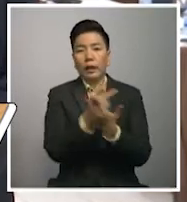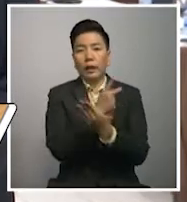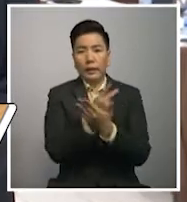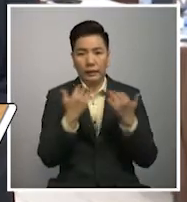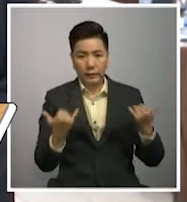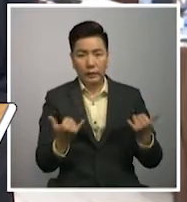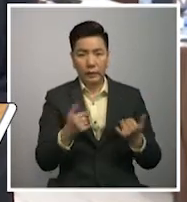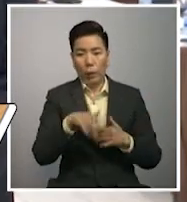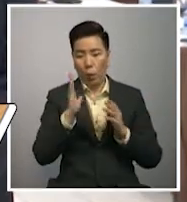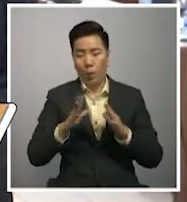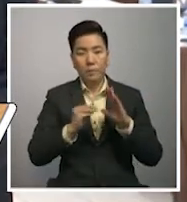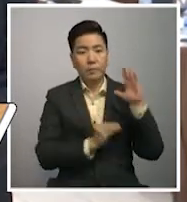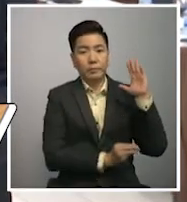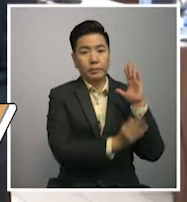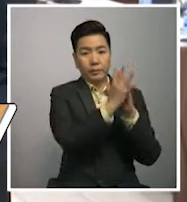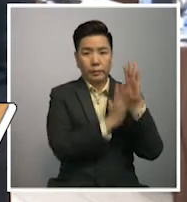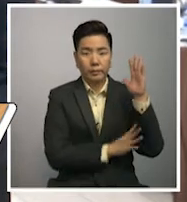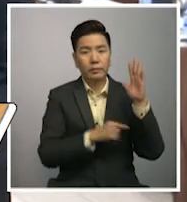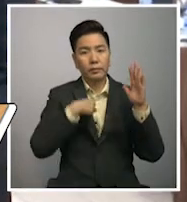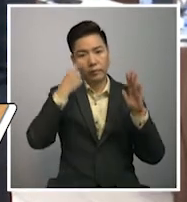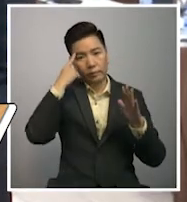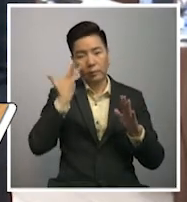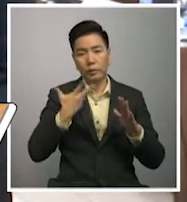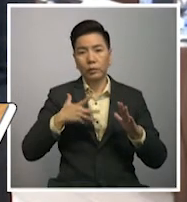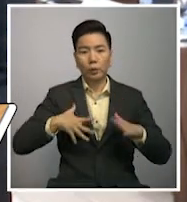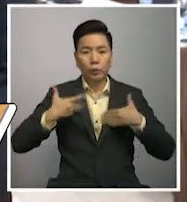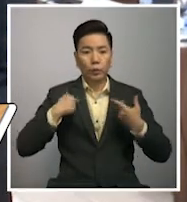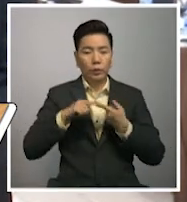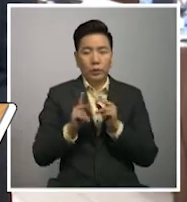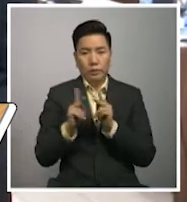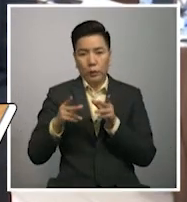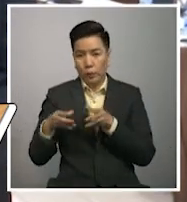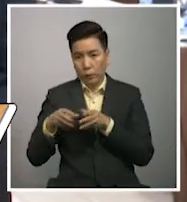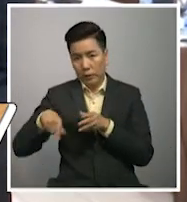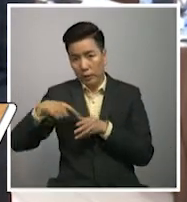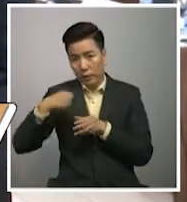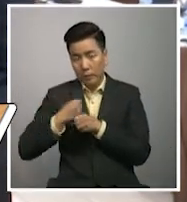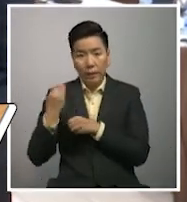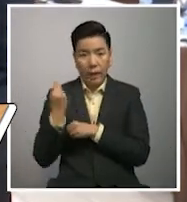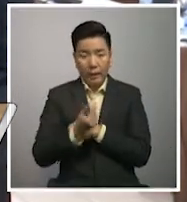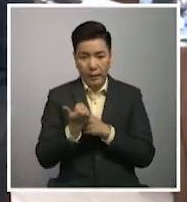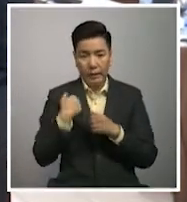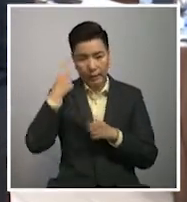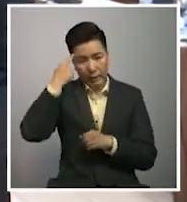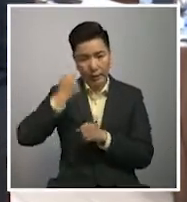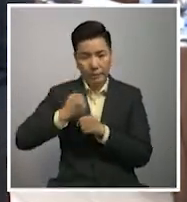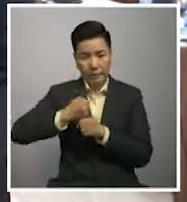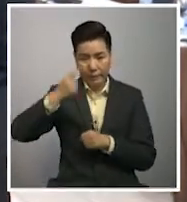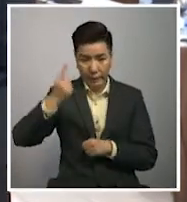าญจนบุรีและพี่น้องทั้งประเทศเนี่ยน่าจะมีความสุขจากคณะกรรมการชุดนี้นะครับเพราะคณะชุดนี้เราเอาจริงเอาจัง